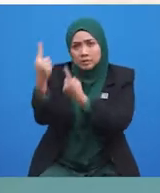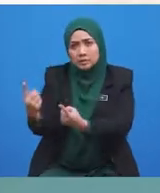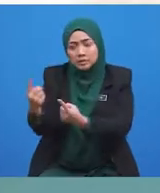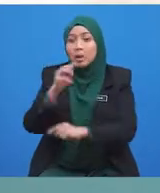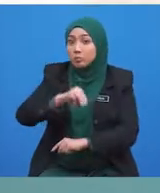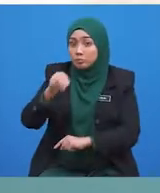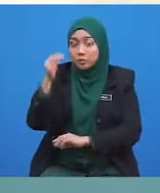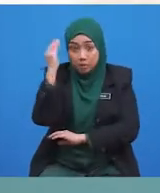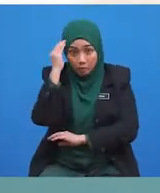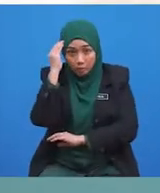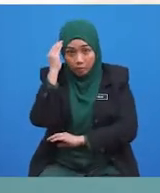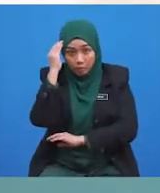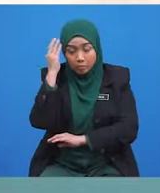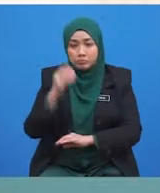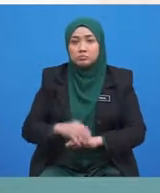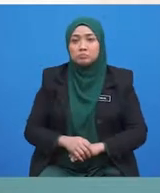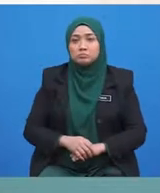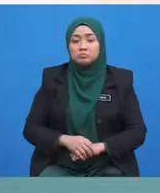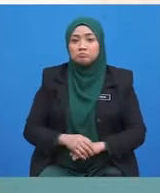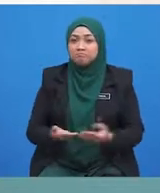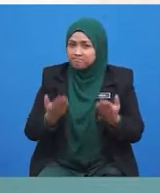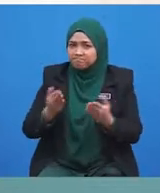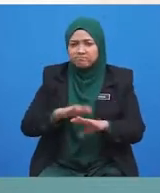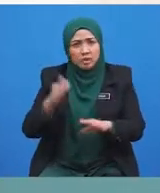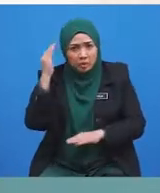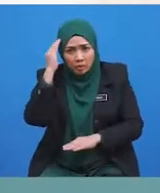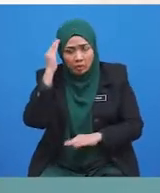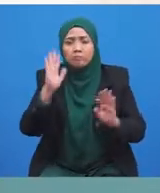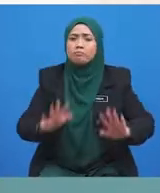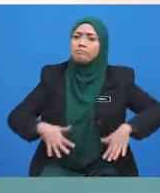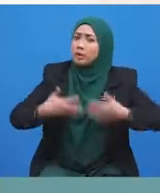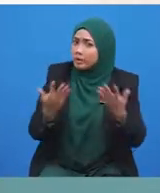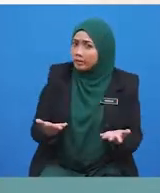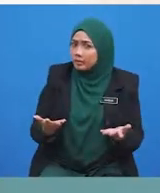Murid-murid tahu? Tidak tahu? Macam mana ya?